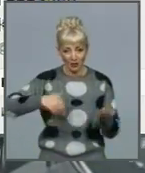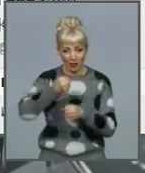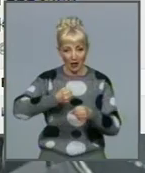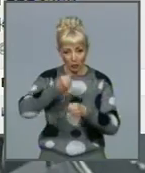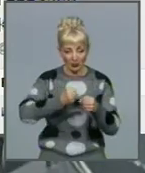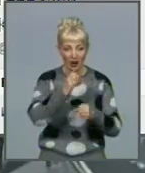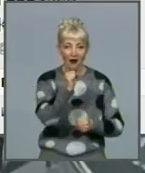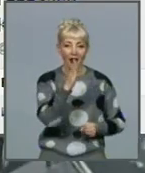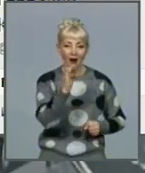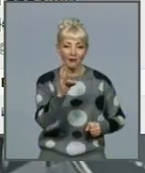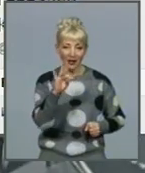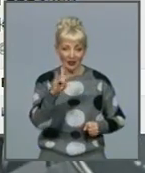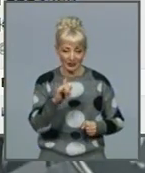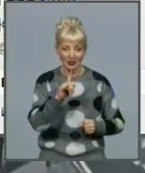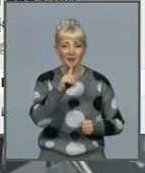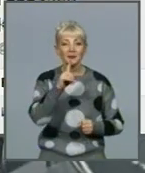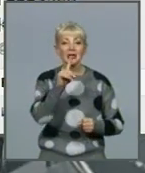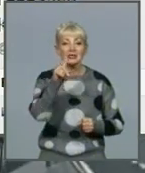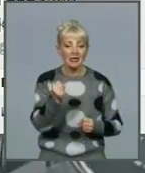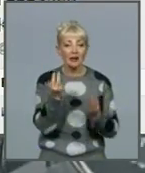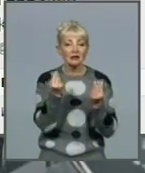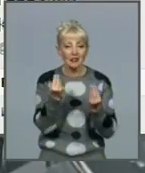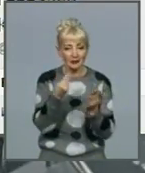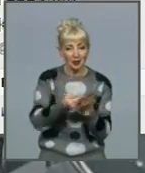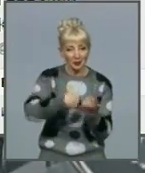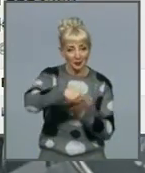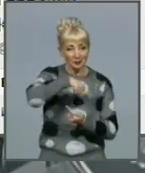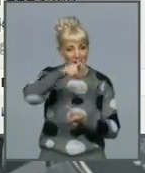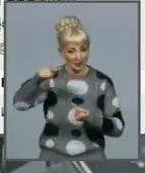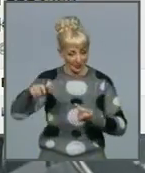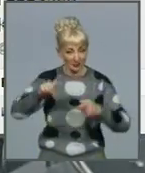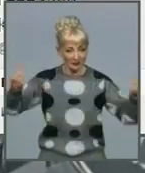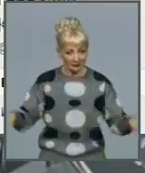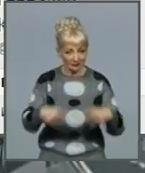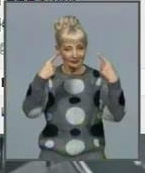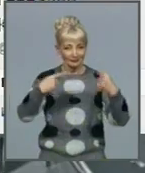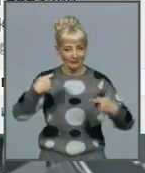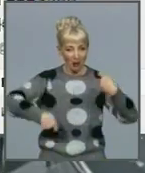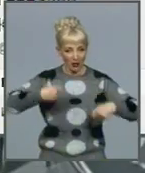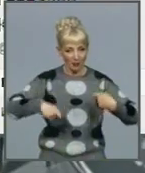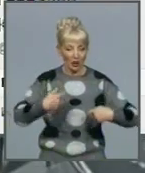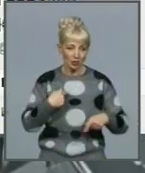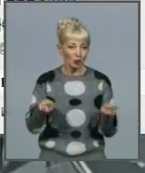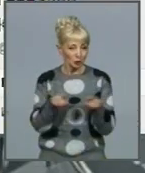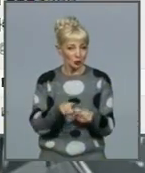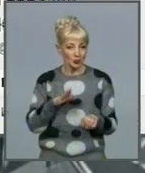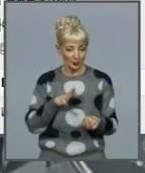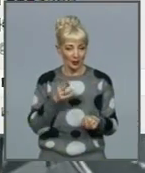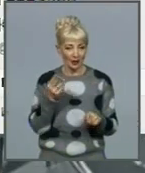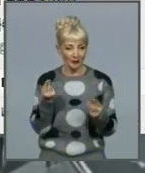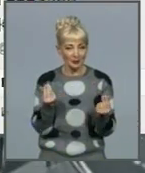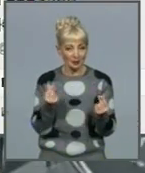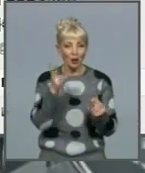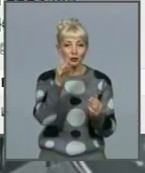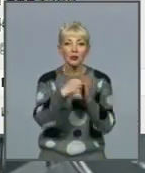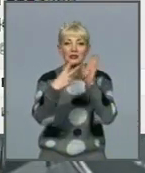денег предпринимателей выстроили целый нехилый рынок. Я тоже на Барабашке была предпринимателем, но 17 лет назад. Так в